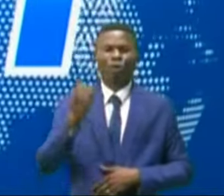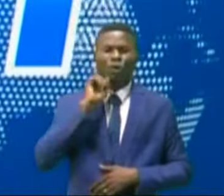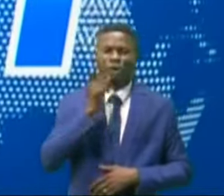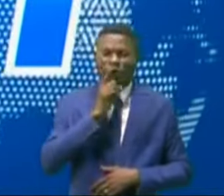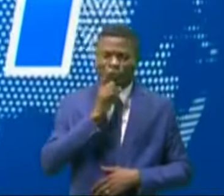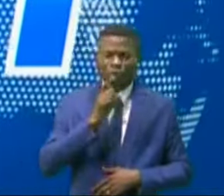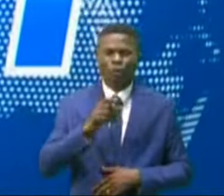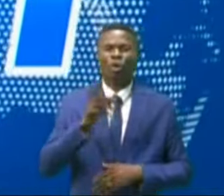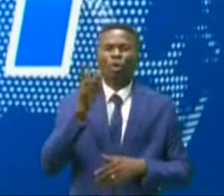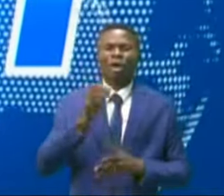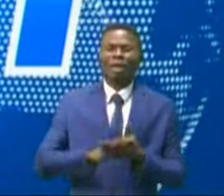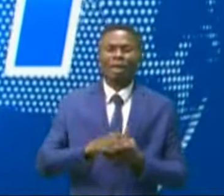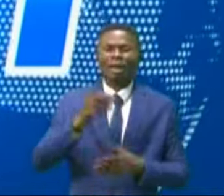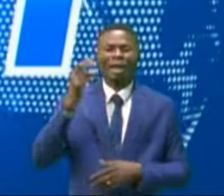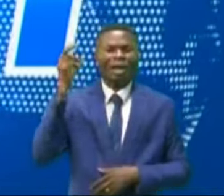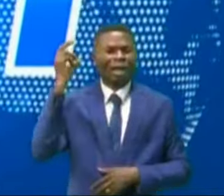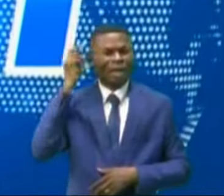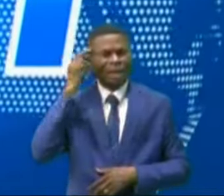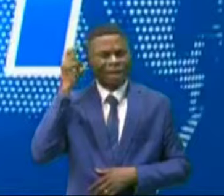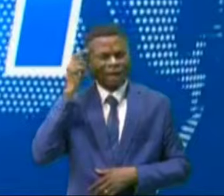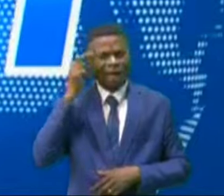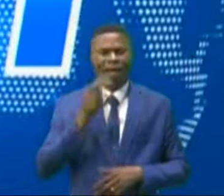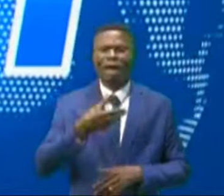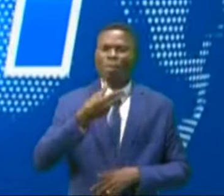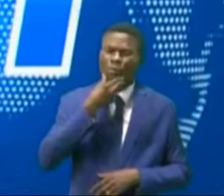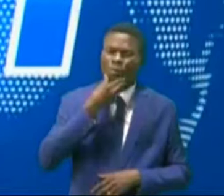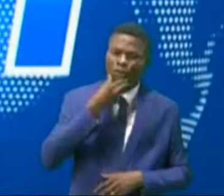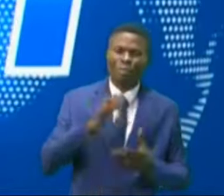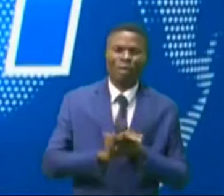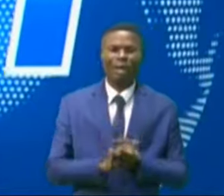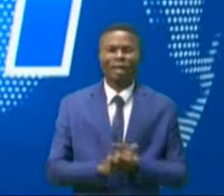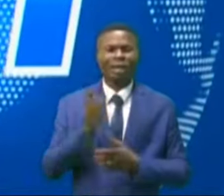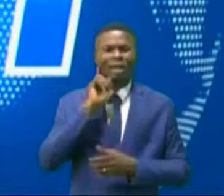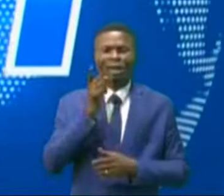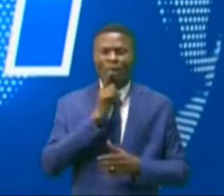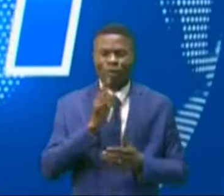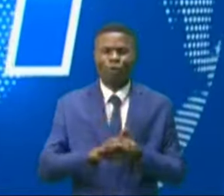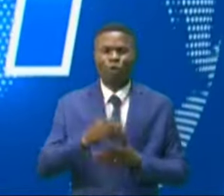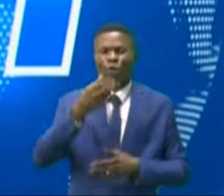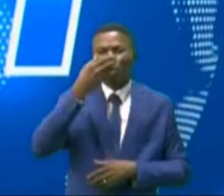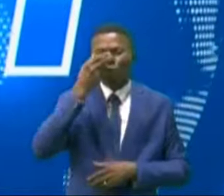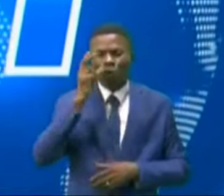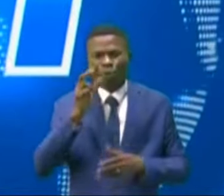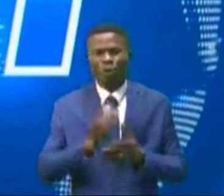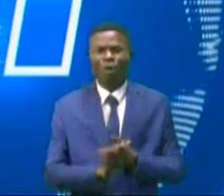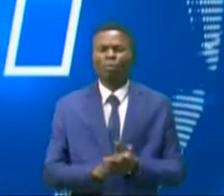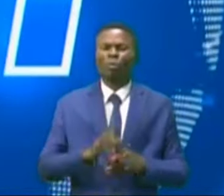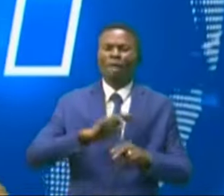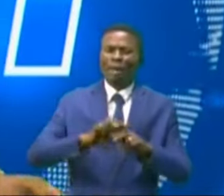Alain Soudi et Kalonji Mpanou. L'information continue sur nos antennes.